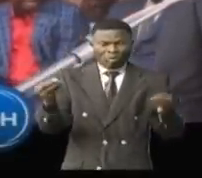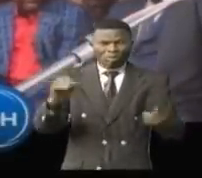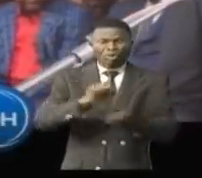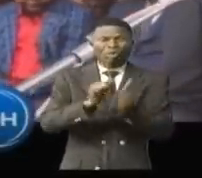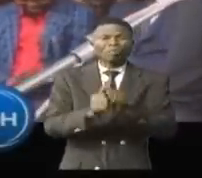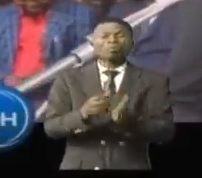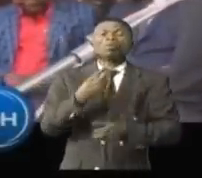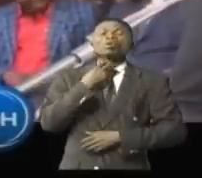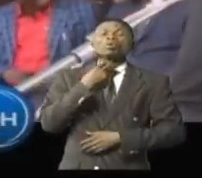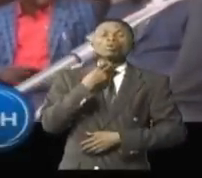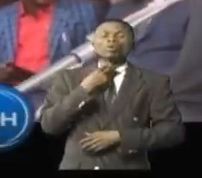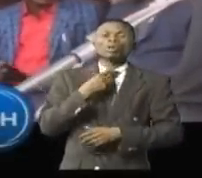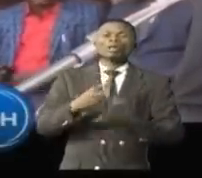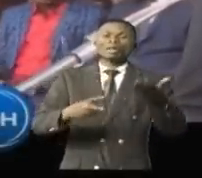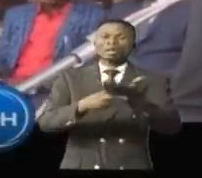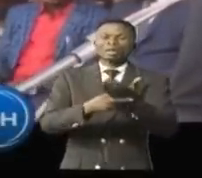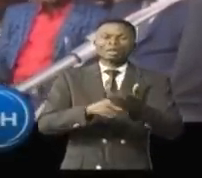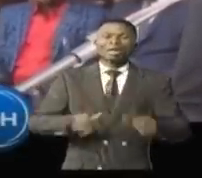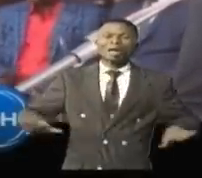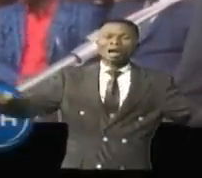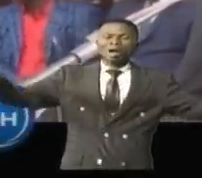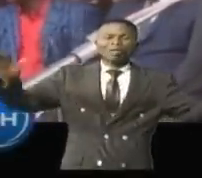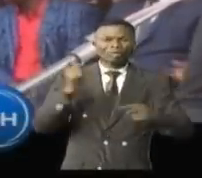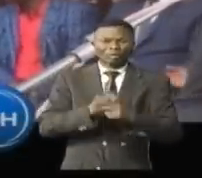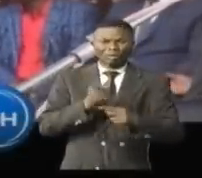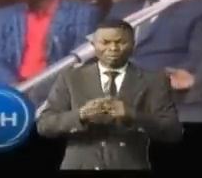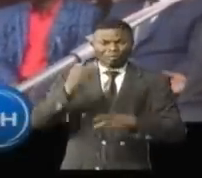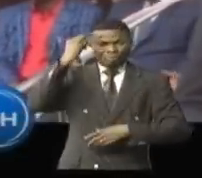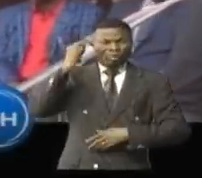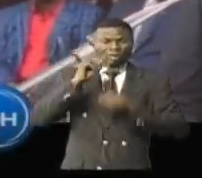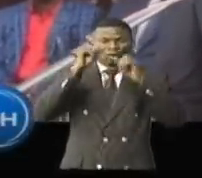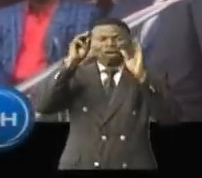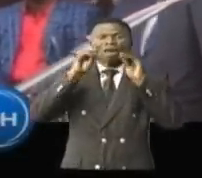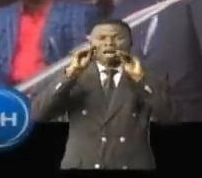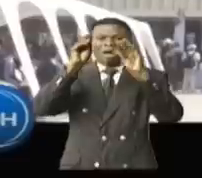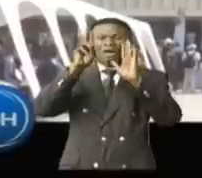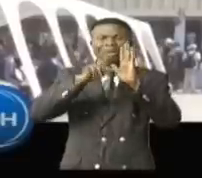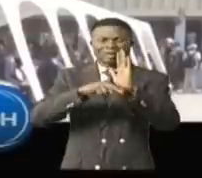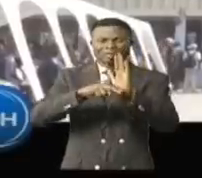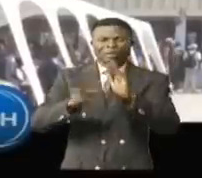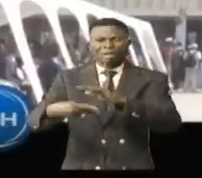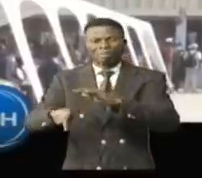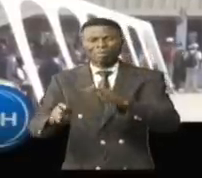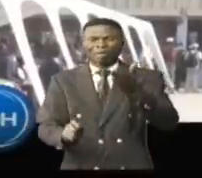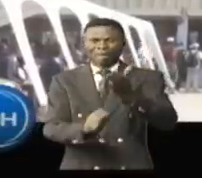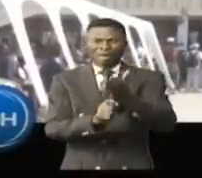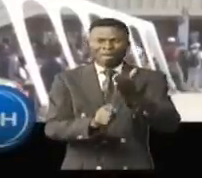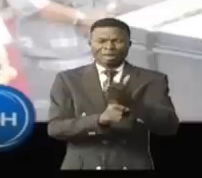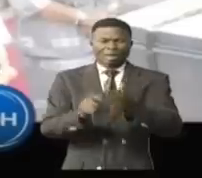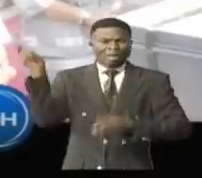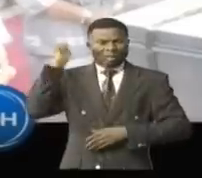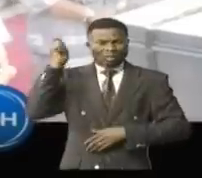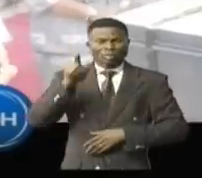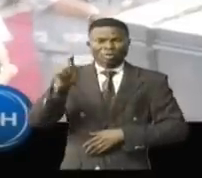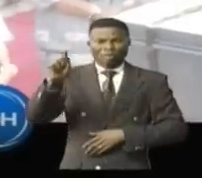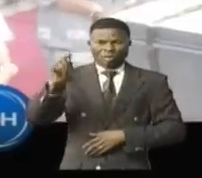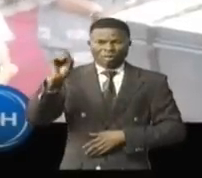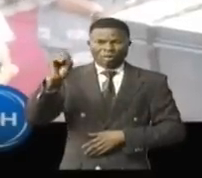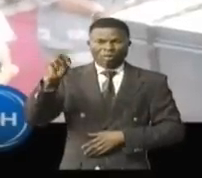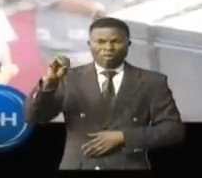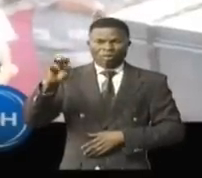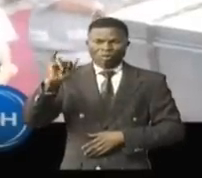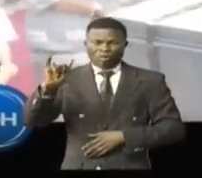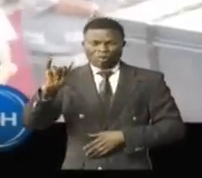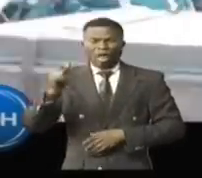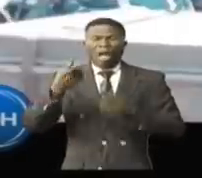contraintes liées au transport aérien. Le ministre de l'enseignement primaire, secondaire et technique, le professeur Tony Mwaba Kazadi,